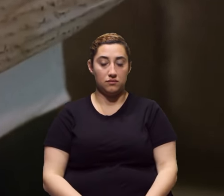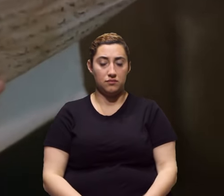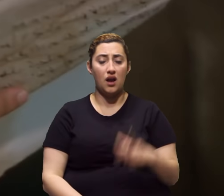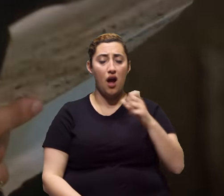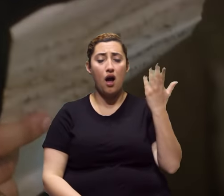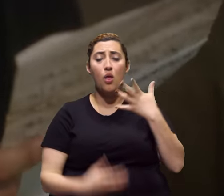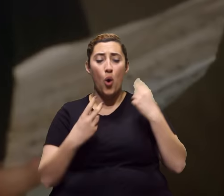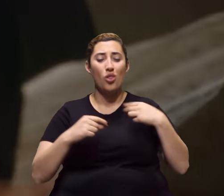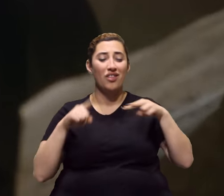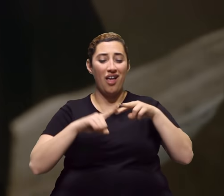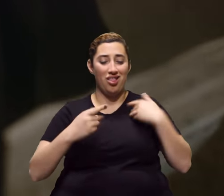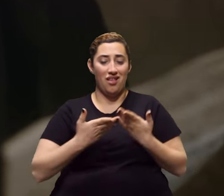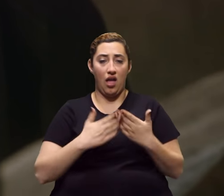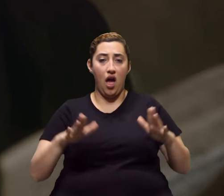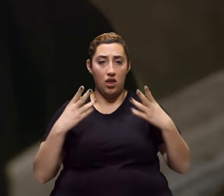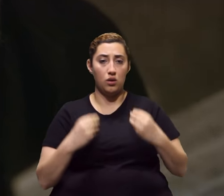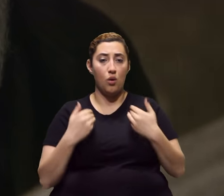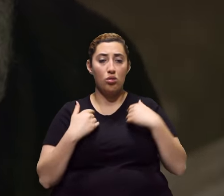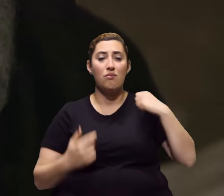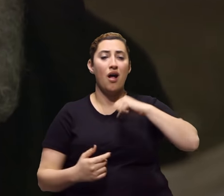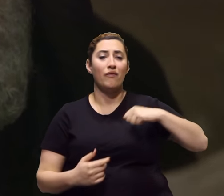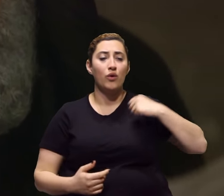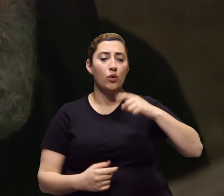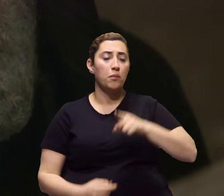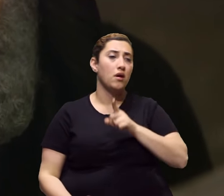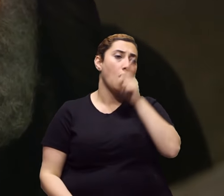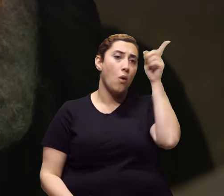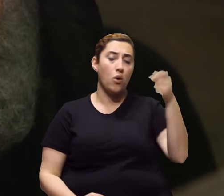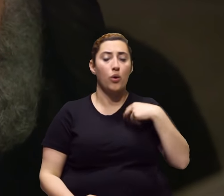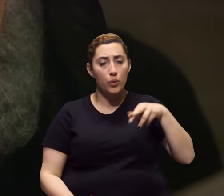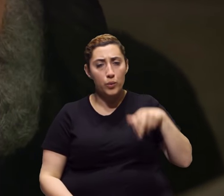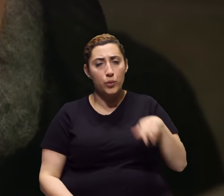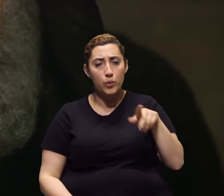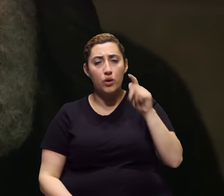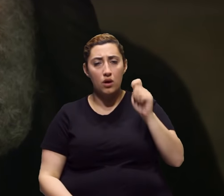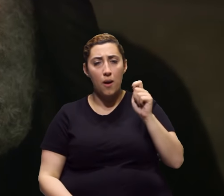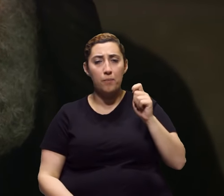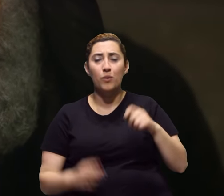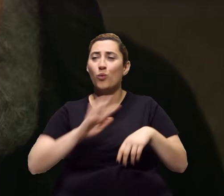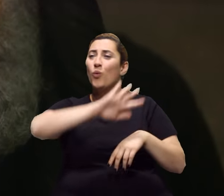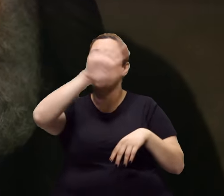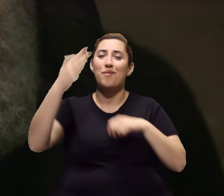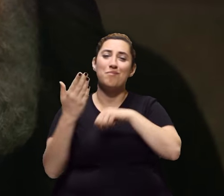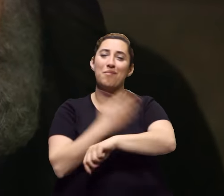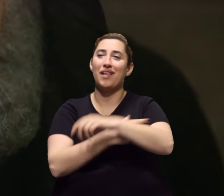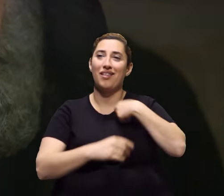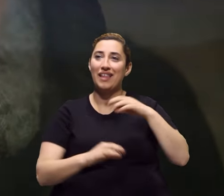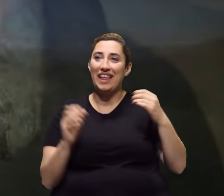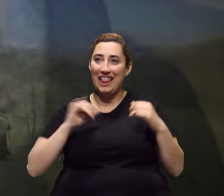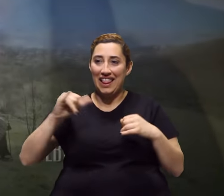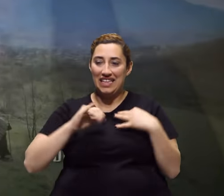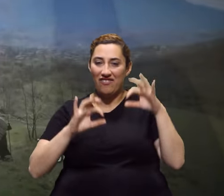Aylar oldu Nallıhan'dan ayrılmışız. Anadolu'yu bir boydan bir boya yürümüş, yukarı illere varmaya yaklaşır idik.